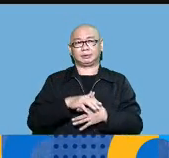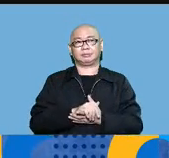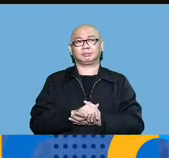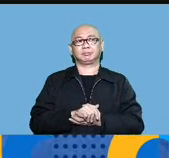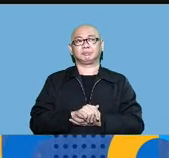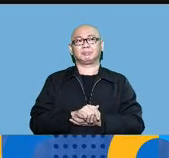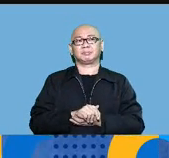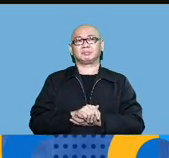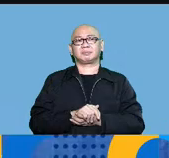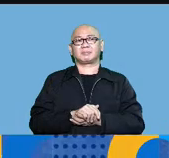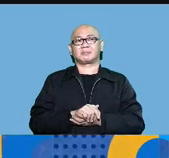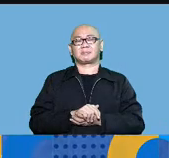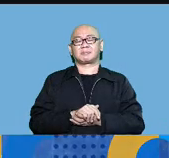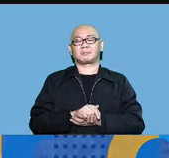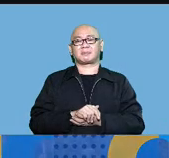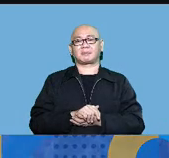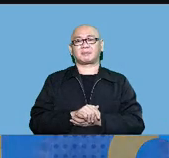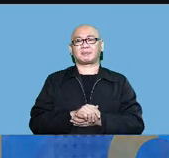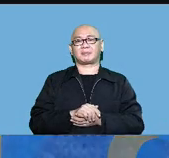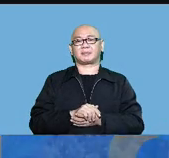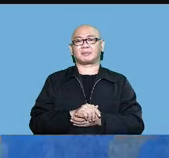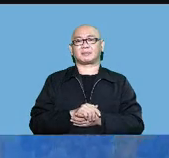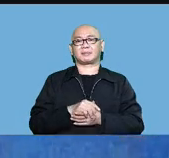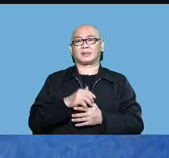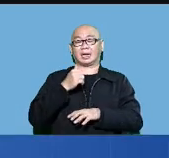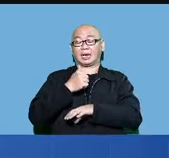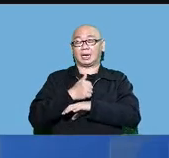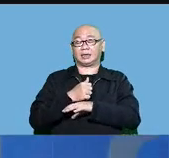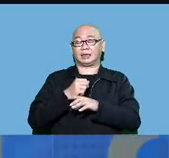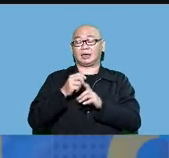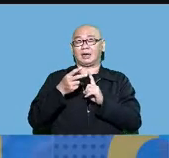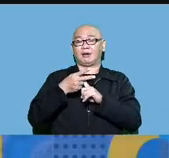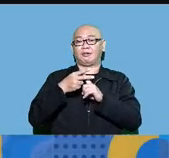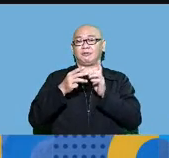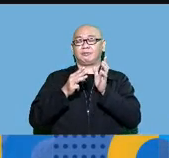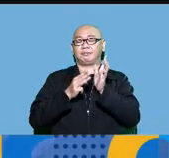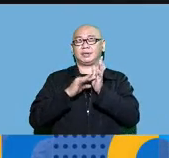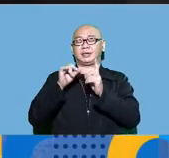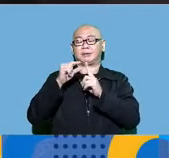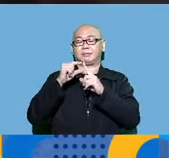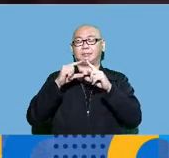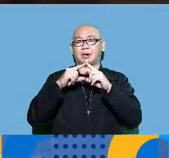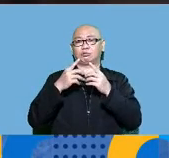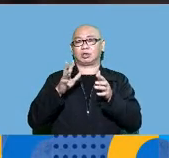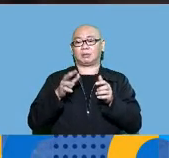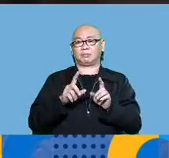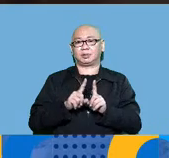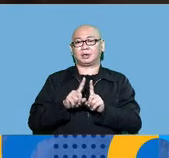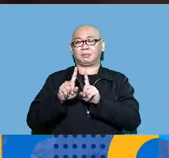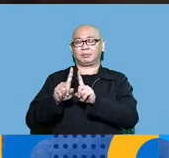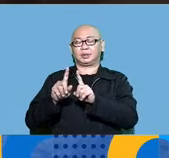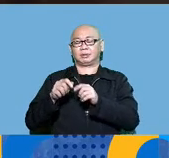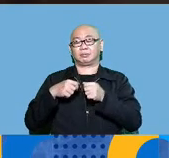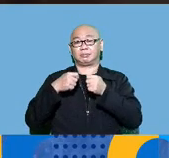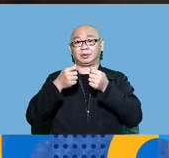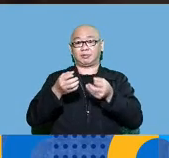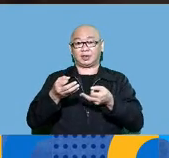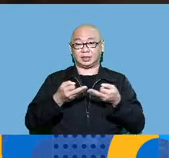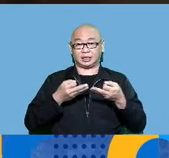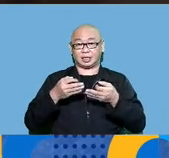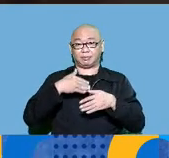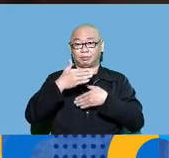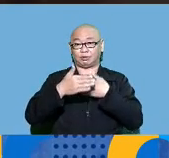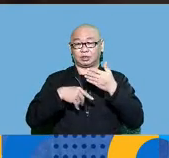Dekan Fakultas FMIPA, Bapak Dr. Sugianto MSI, beserta Wakil Dekan yang telah mendampingi dan memfasilitasi dalam